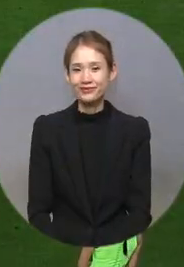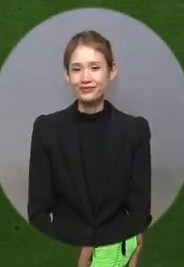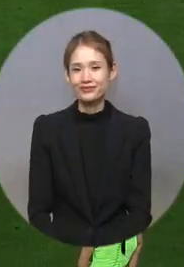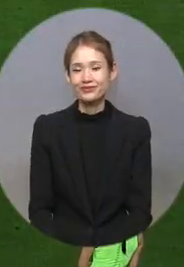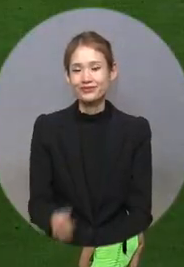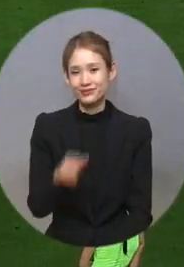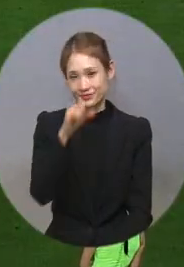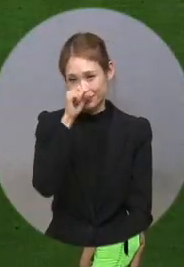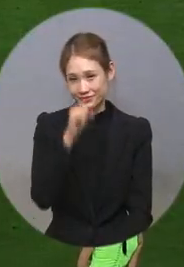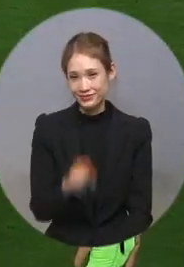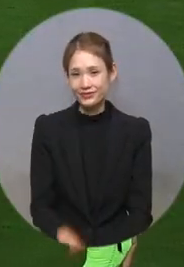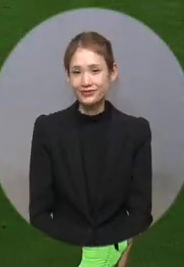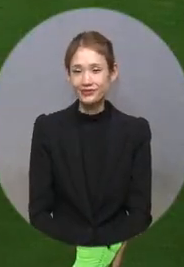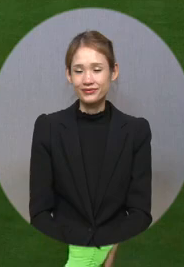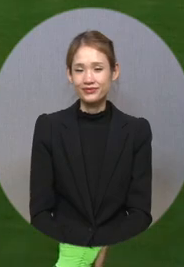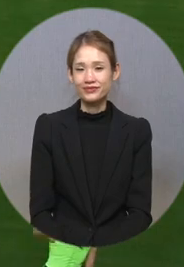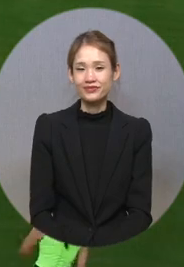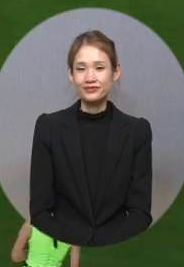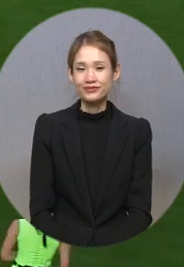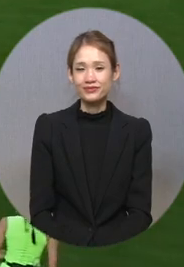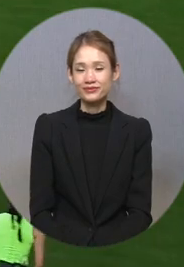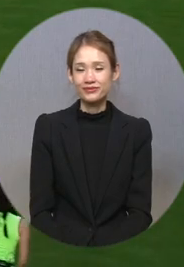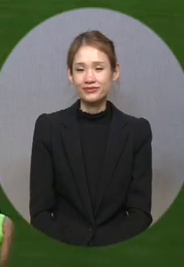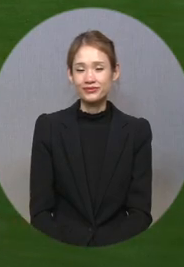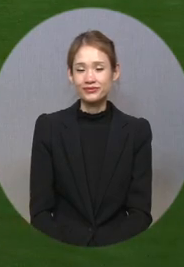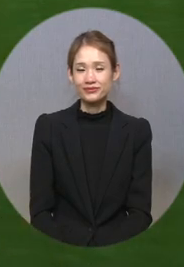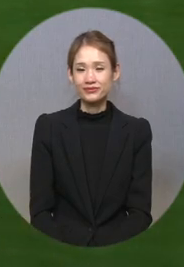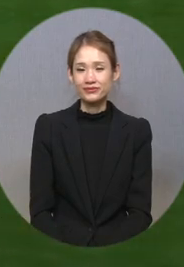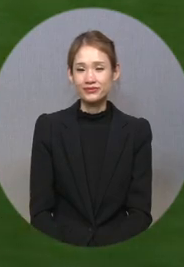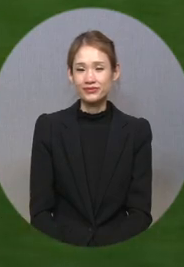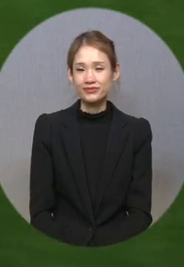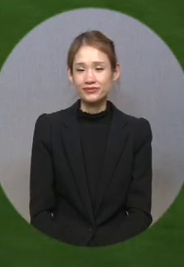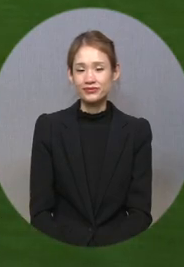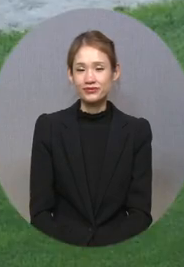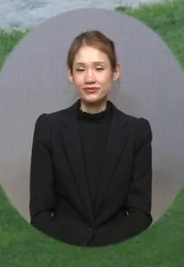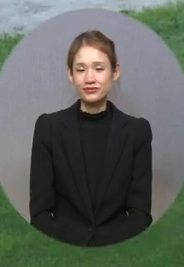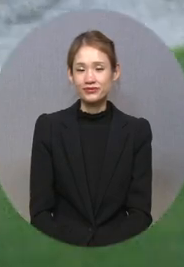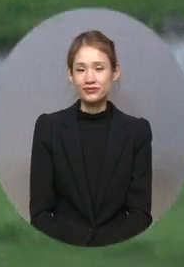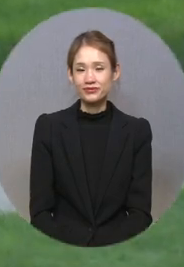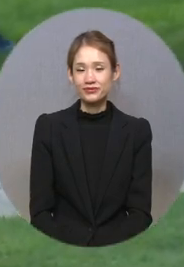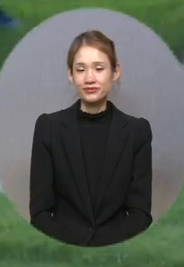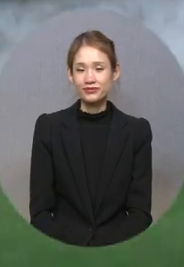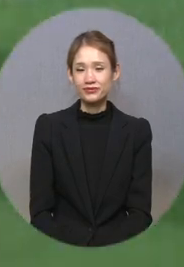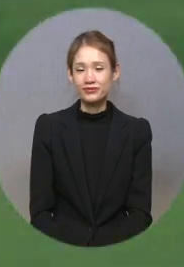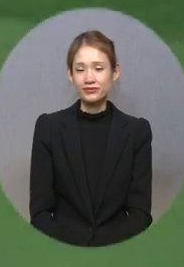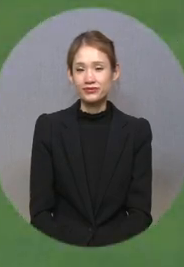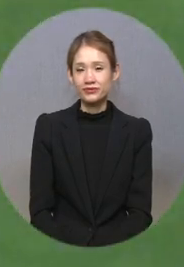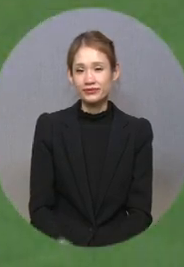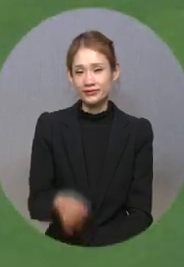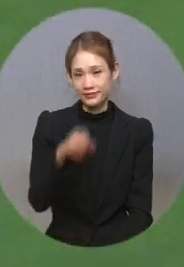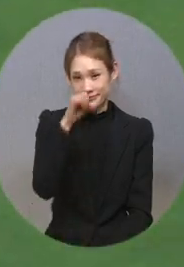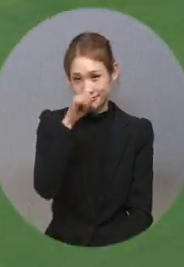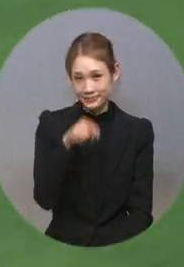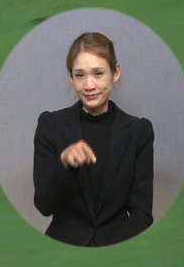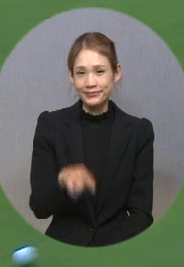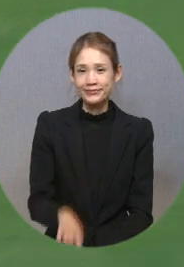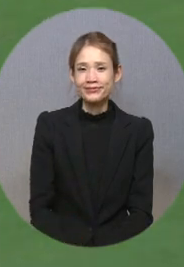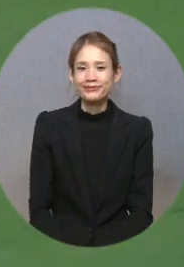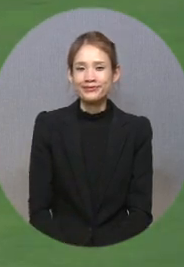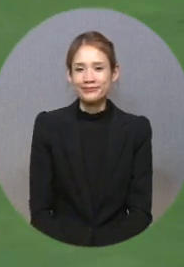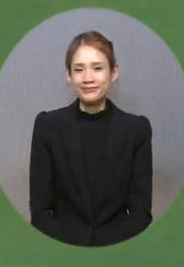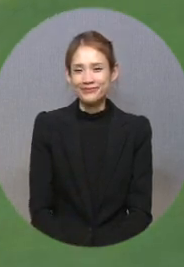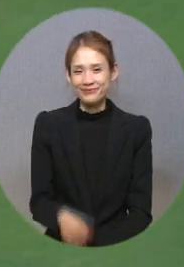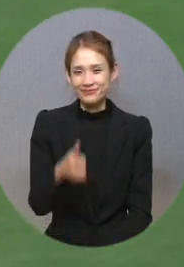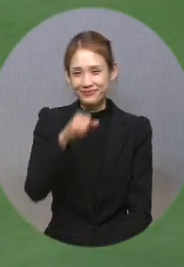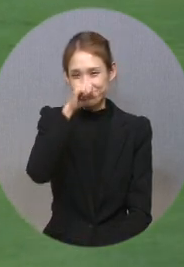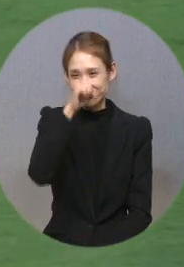나이스 온. 나이스 온. 어, 나이스.